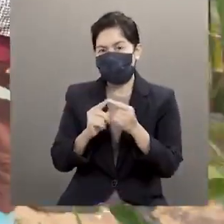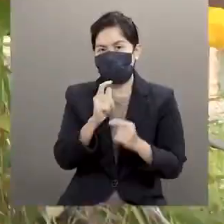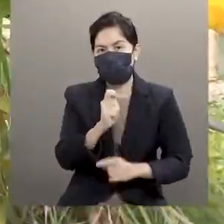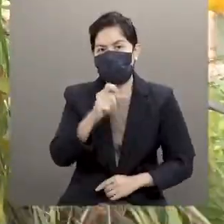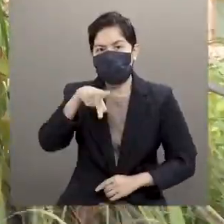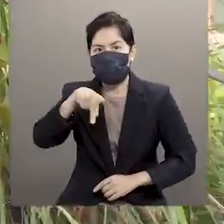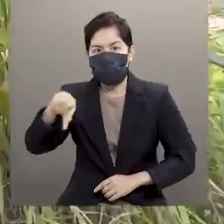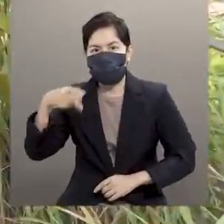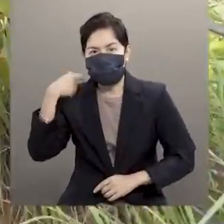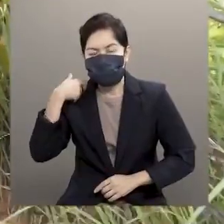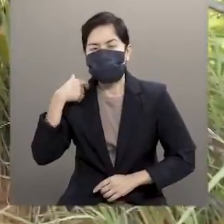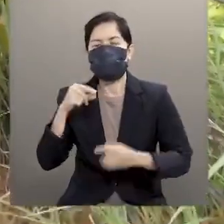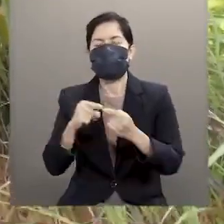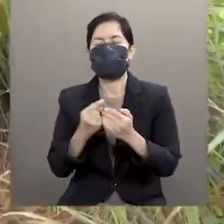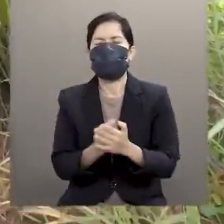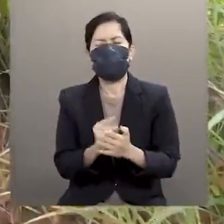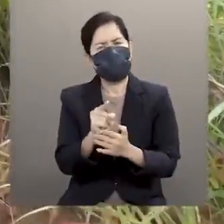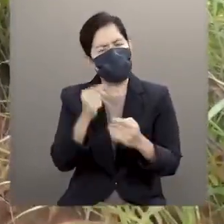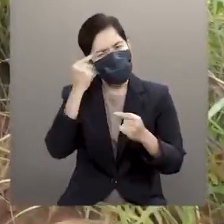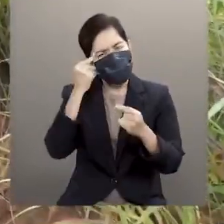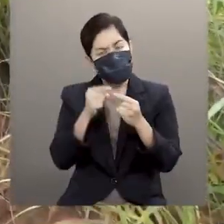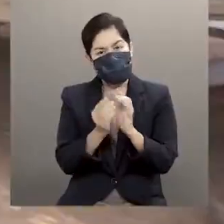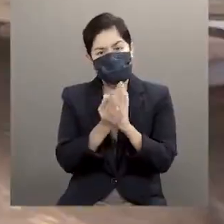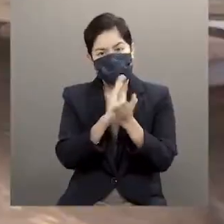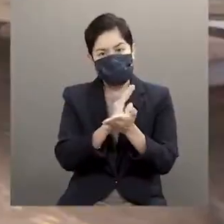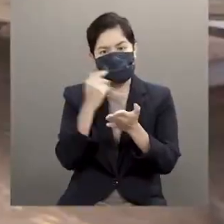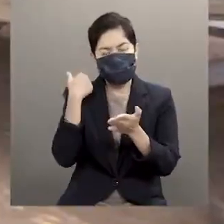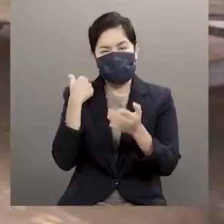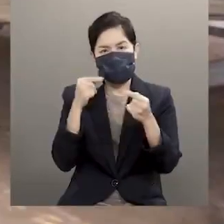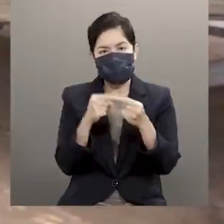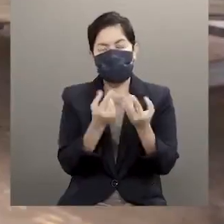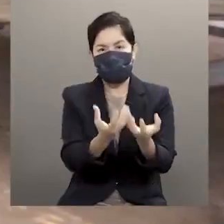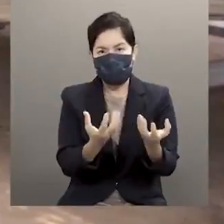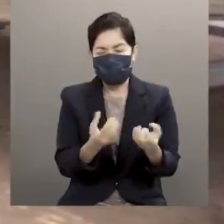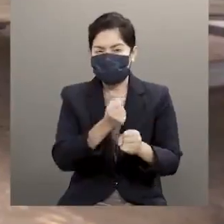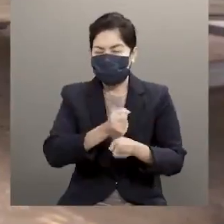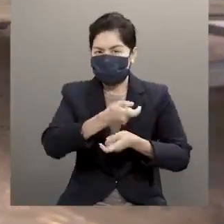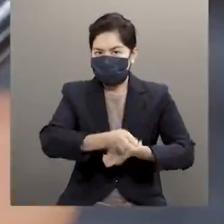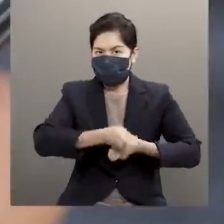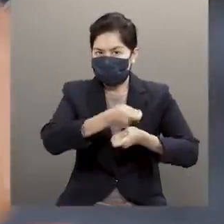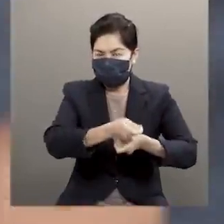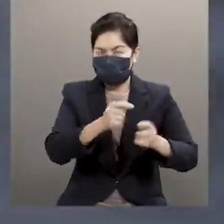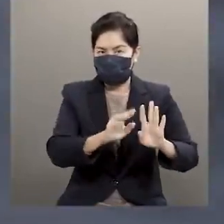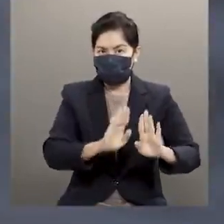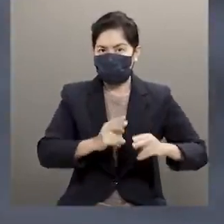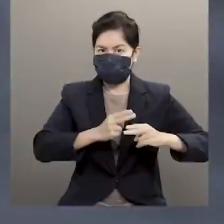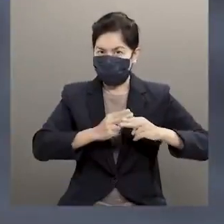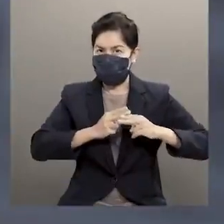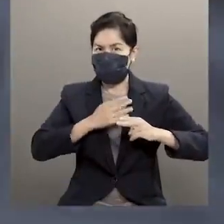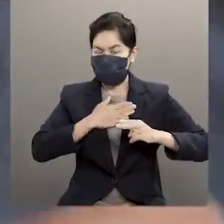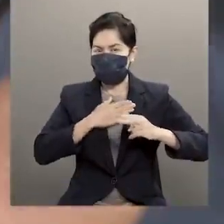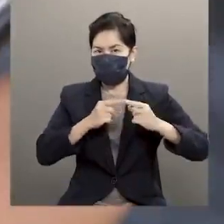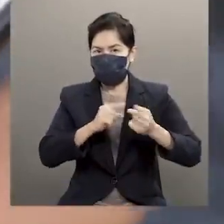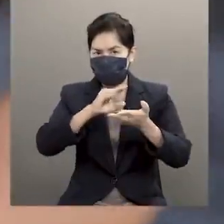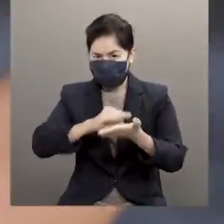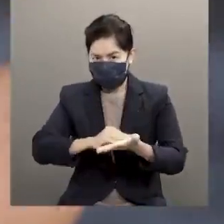ารที่มีอยู่ในแรงของเราใช้การผลิแบบระบบ Organic Inc. นะครับผมก็เลยนำเสนอเรื่องเราเห่านี้ผ่าน Application Seasideเพื่อ